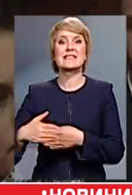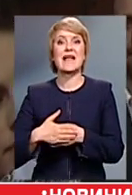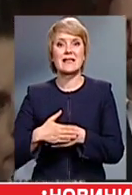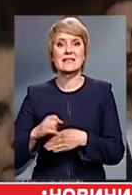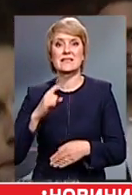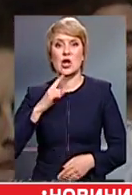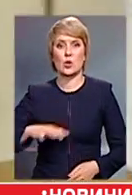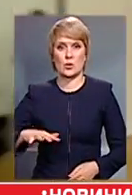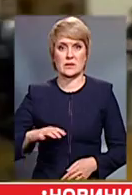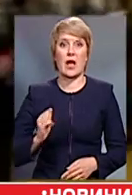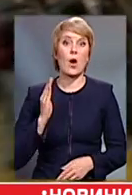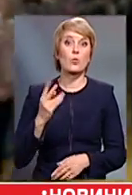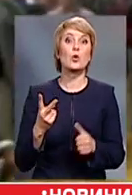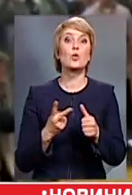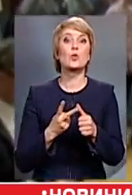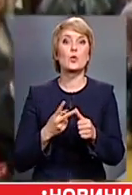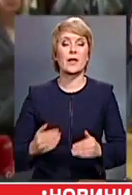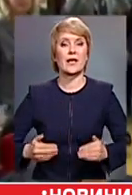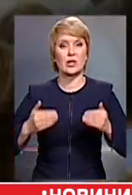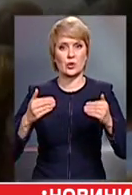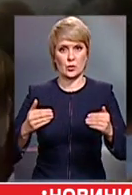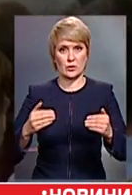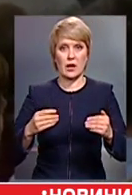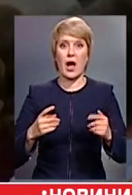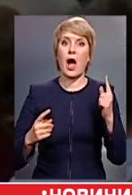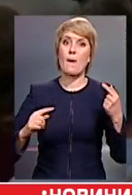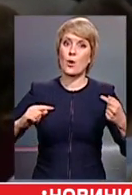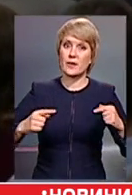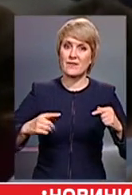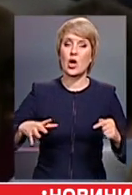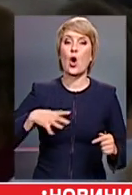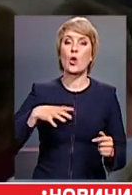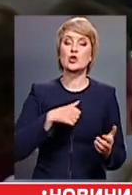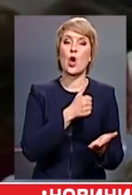зустрінеться з незалежним кандидатом, колишнім очільником «Зелених» Олександром